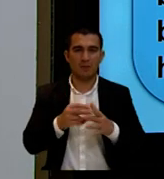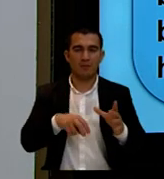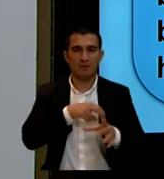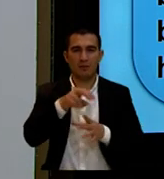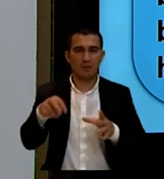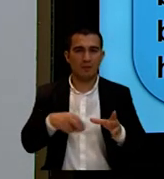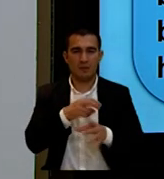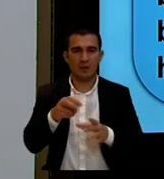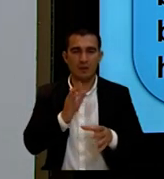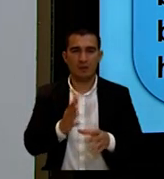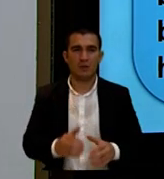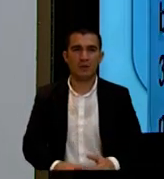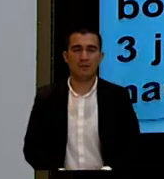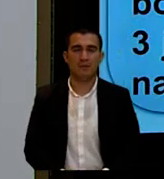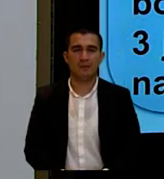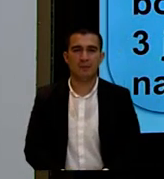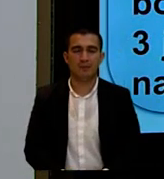qiladi.